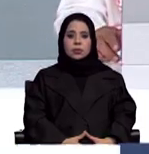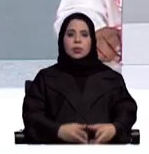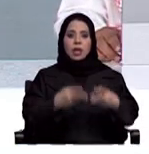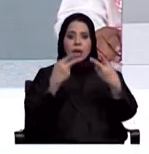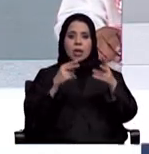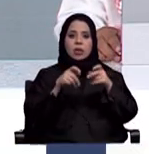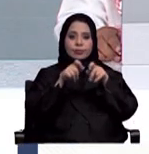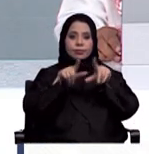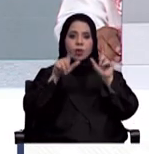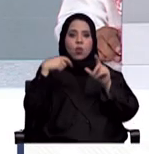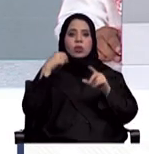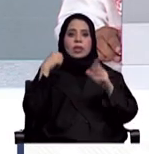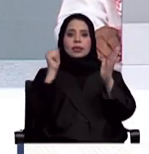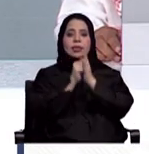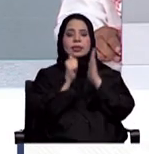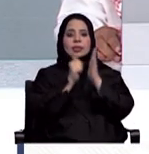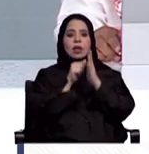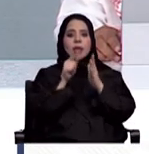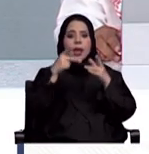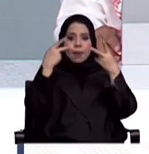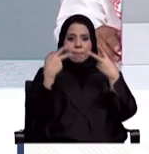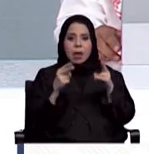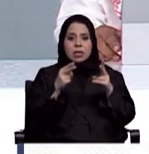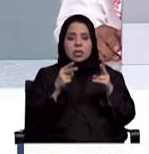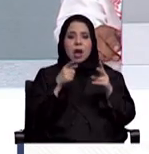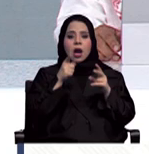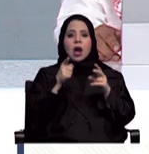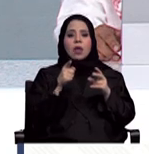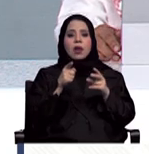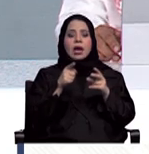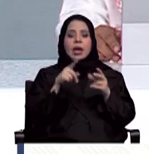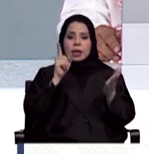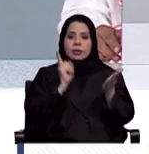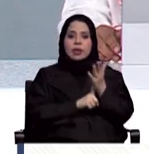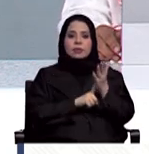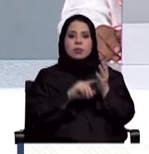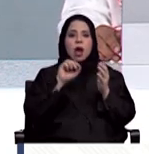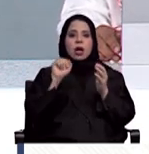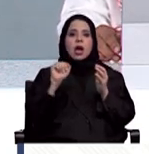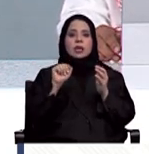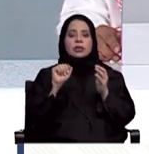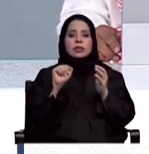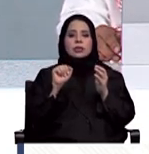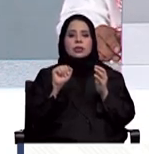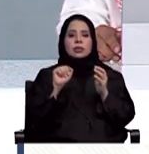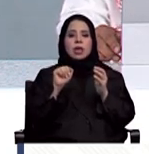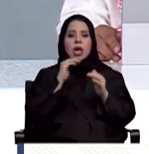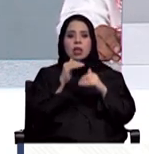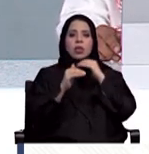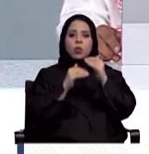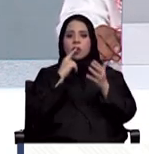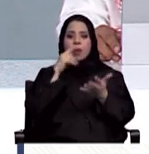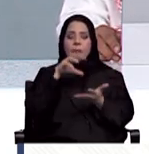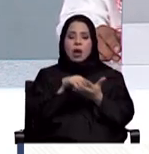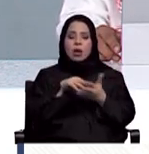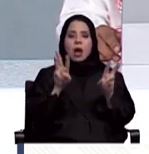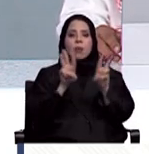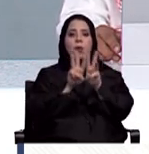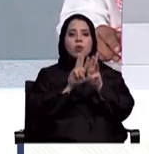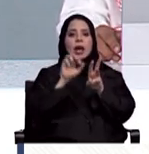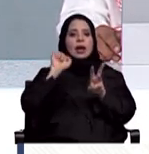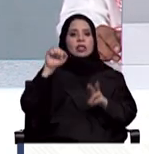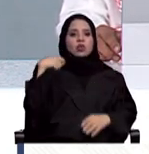اعلنت وزاره الاسكان والتخطيط العمراني عن اطلاق الصفحه الرسميه الخاصه بخطه تطوير مدينه المحرق على الموقع